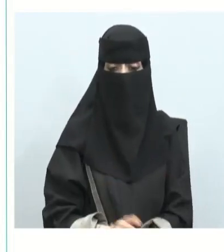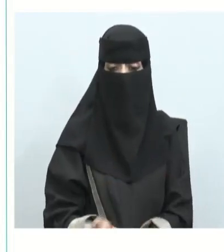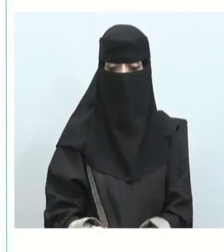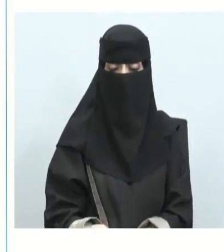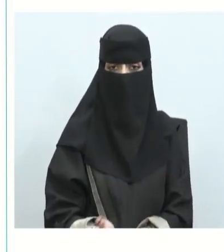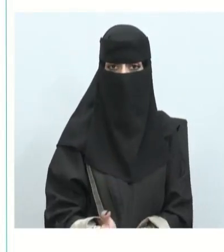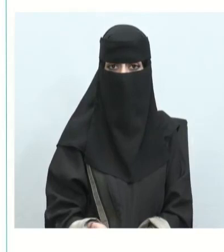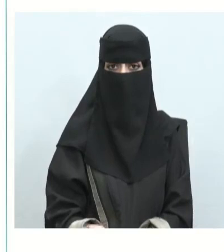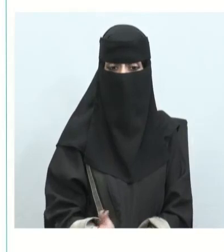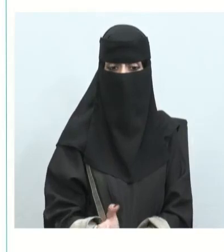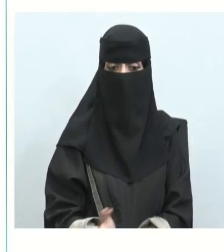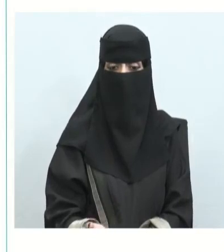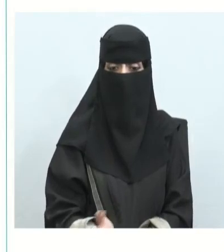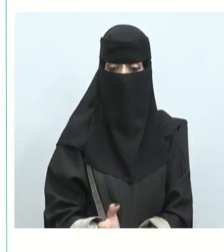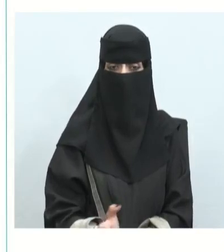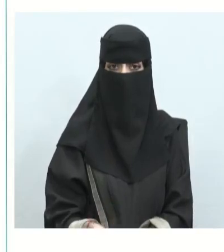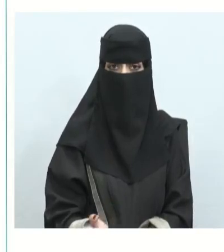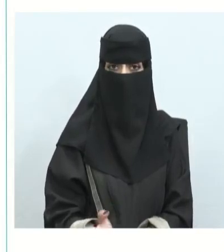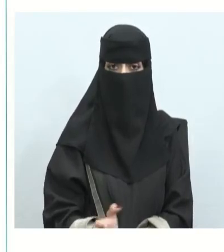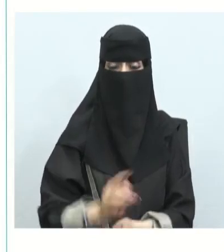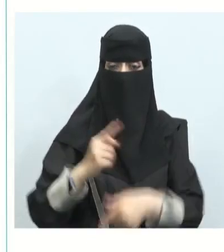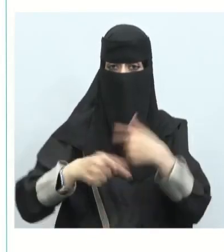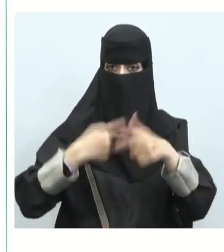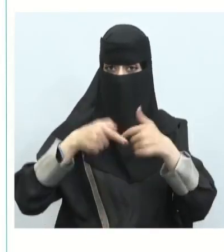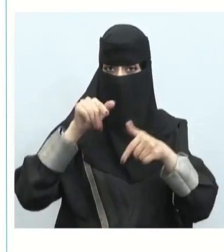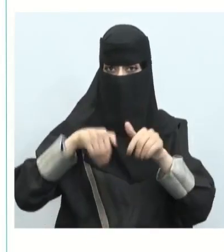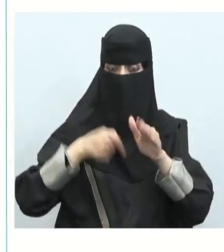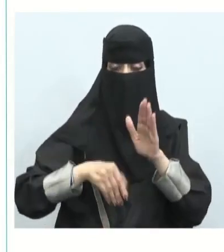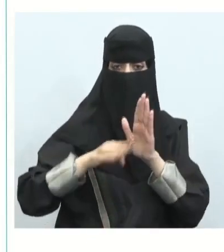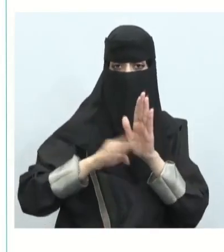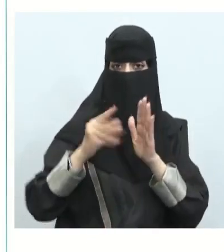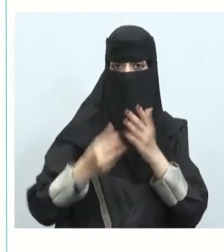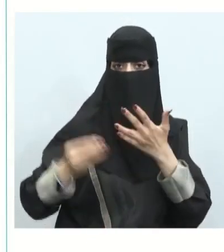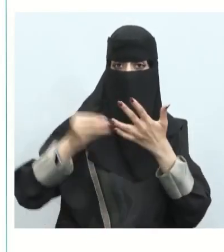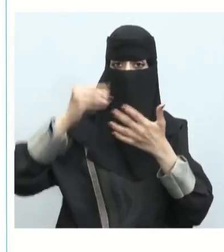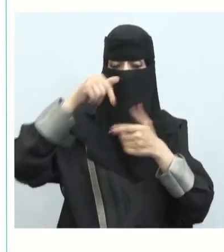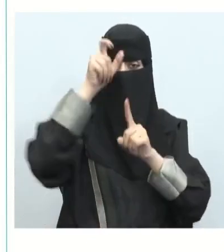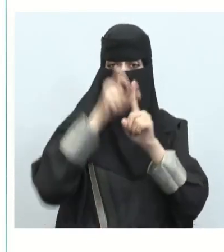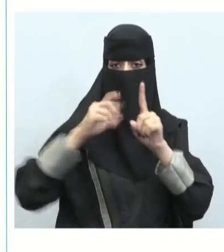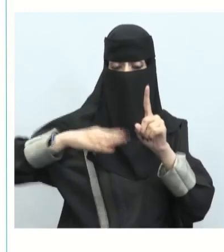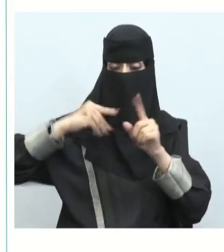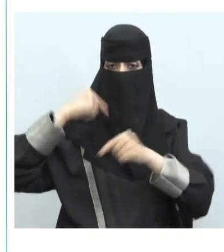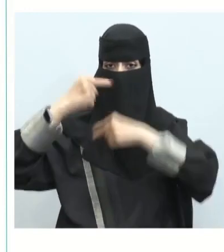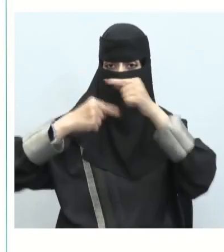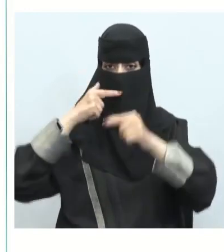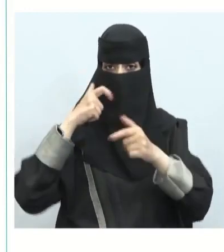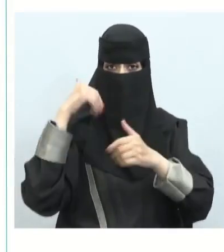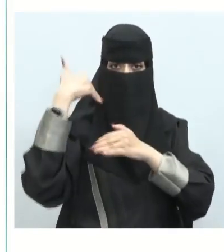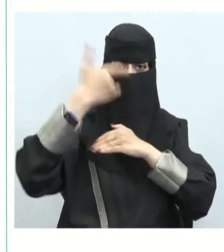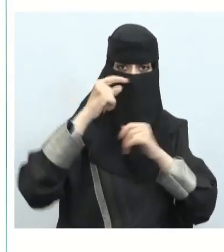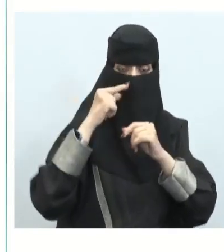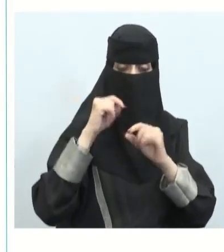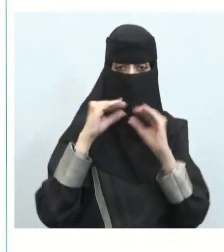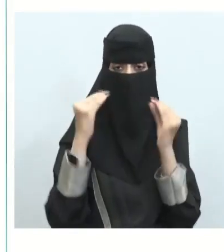باذن الله سنستكمل الحديث سنتحدث عن الخطوات التي يجب على المدير اتباعها عند اداره